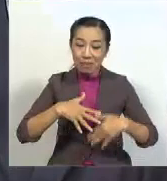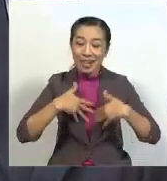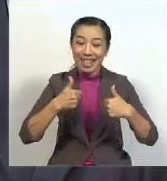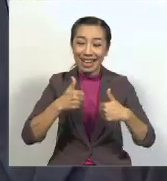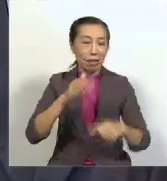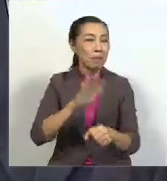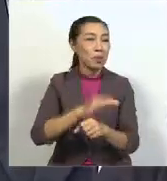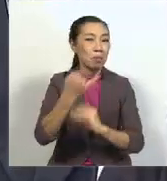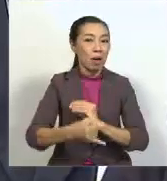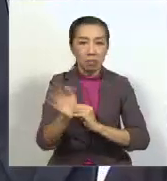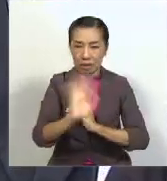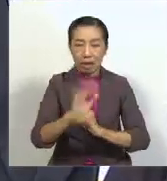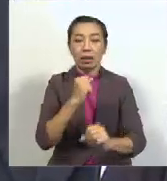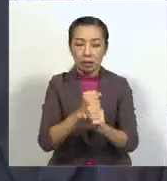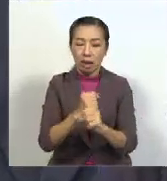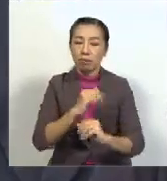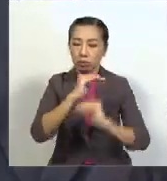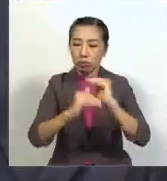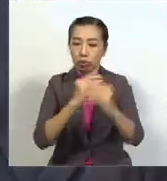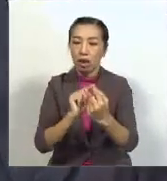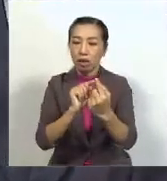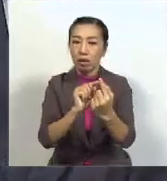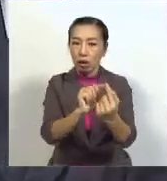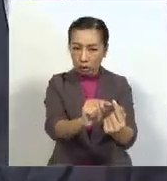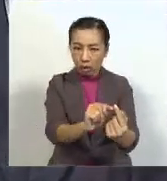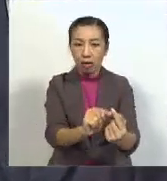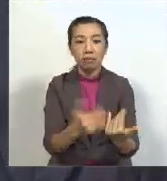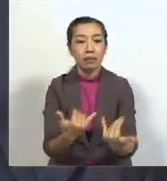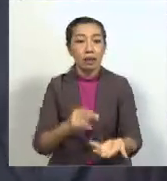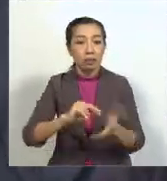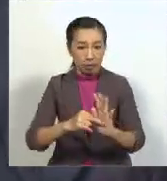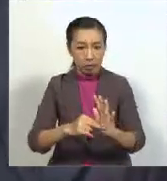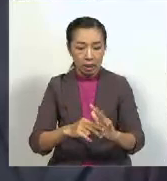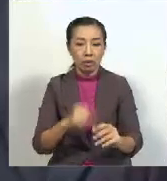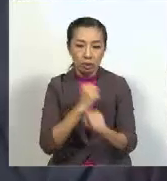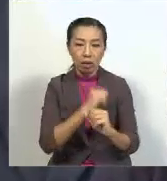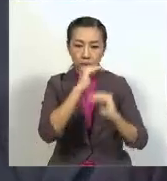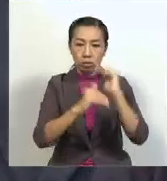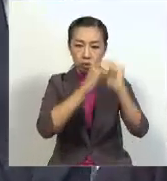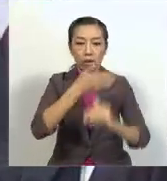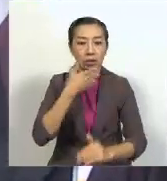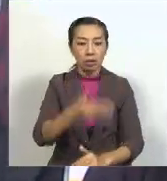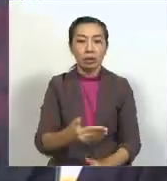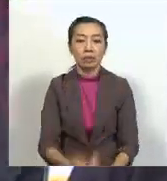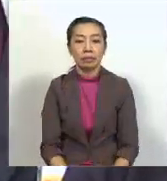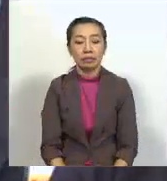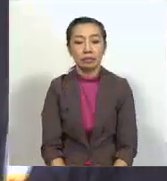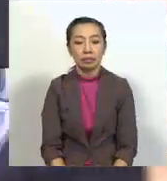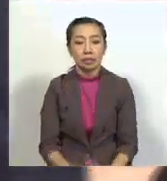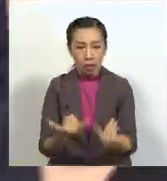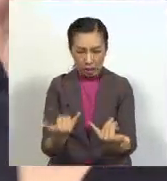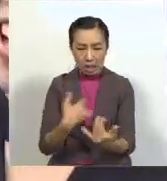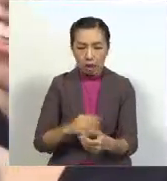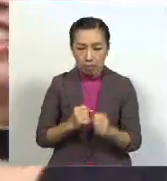ใช่แล้วไม่ใช่การนำประเทศในทางนี้มันยั่งยืนไม่ใช่นะต่างประเทศทั้งทีทั้งหมดแต่เรากำลังปรับเป